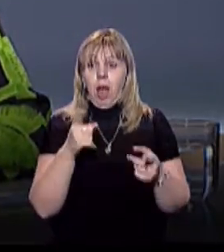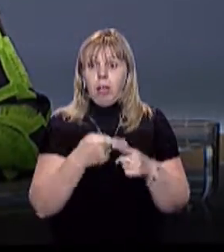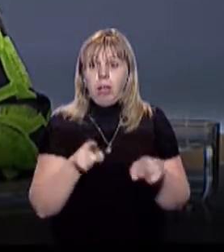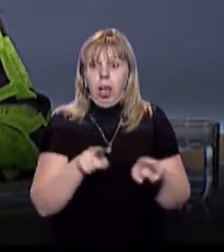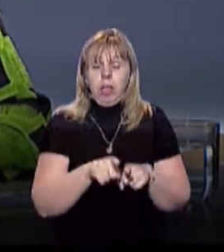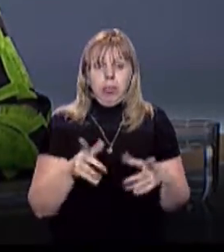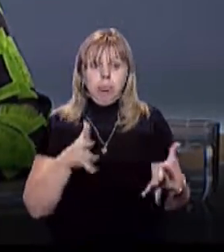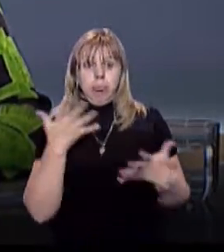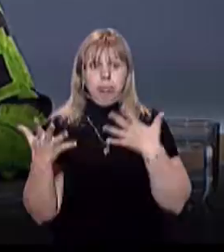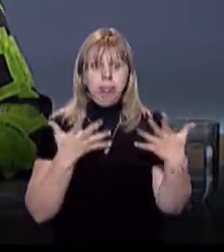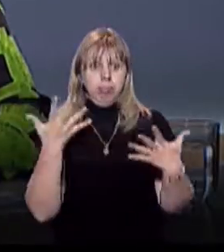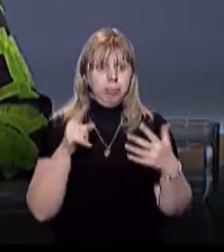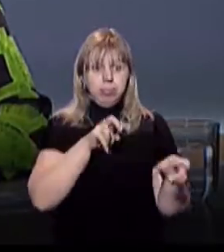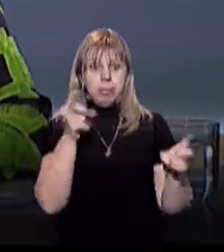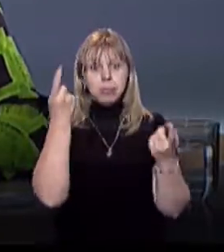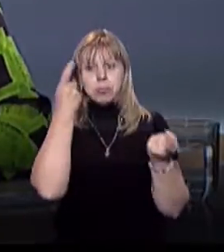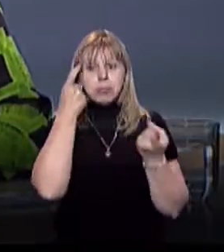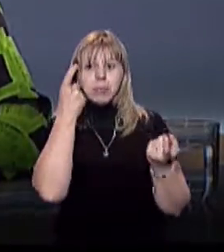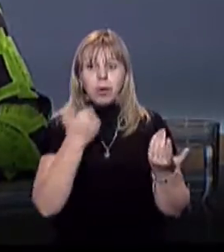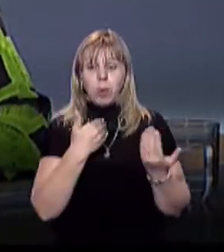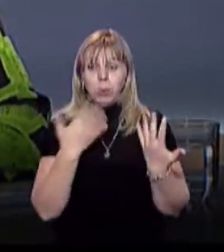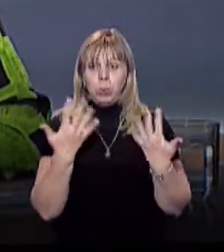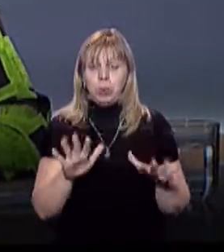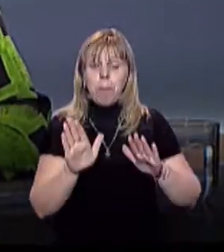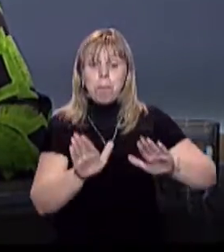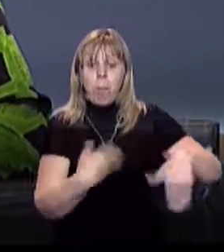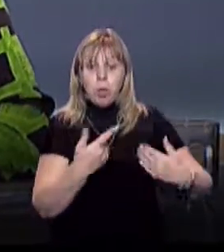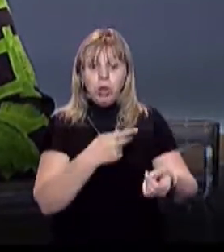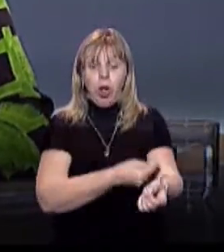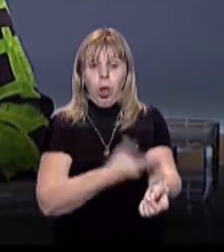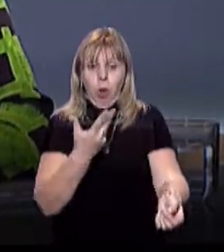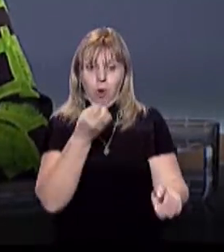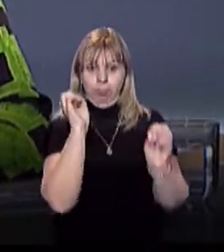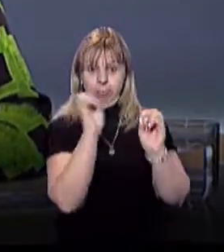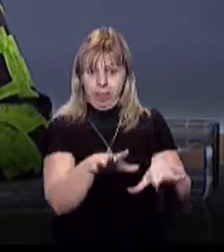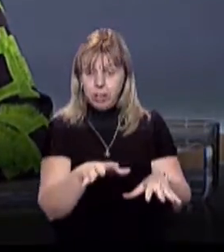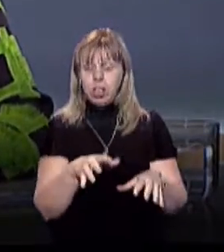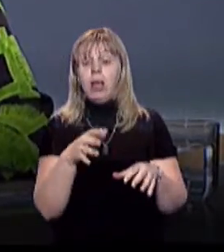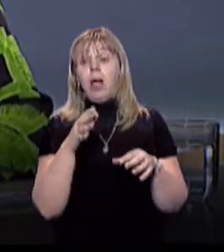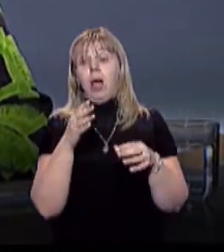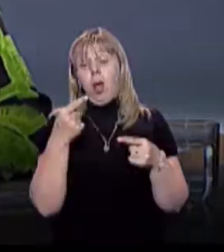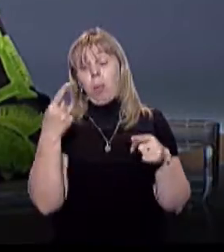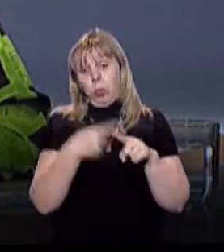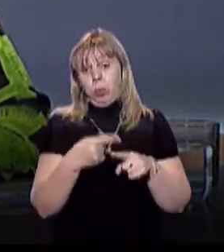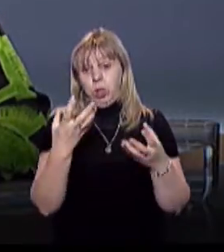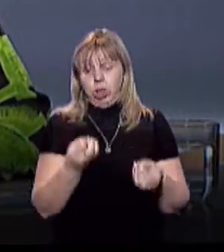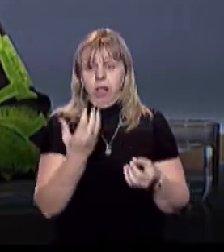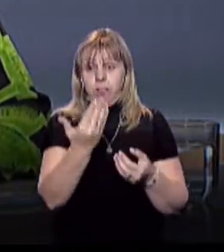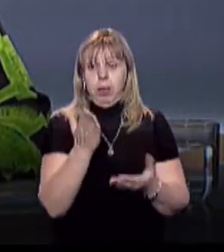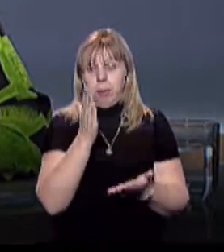у такій ейфорії уже після кроводачі. Так? А плюс ще ви